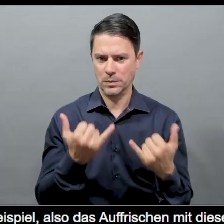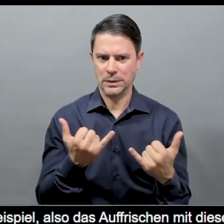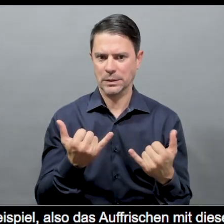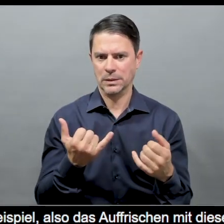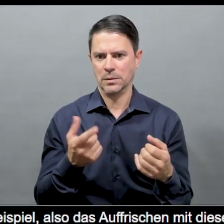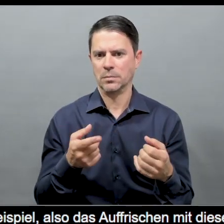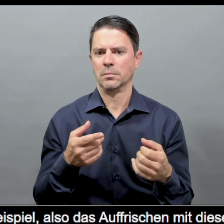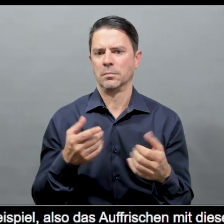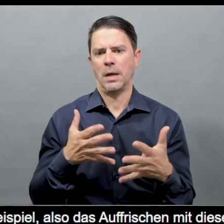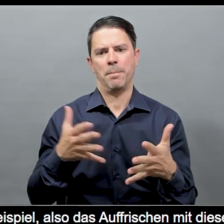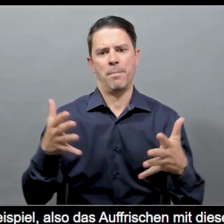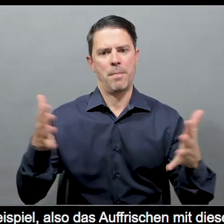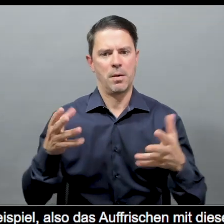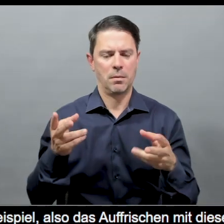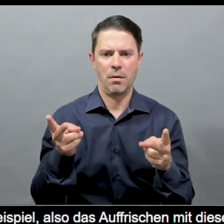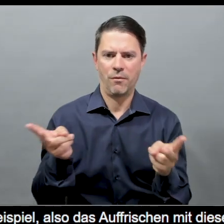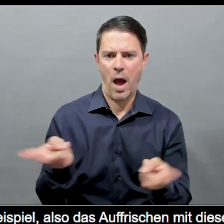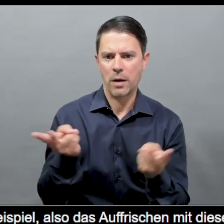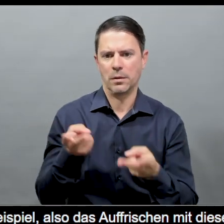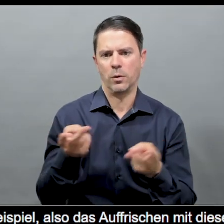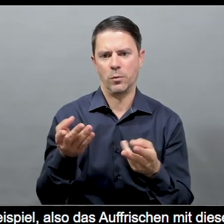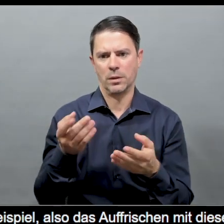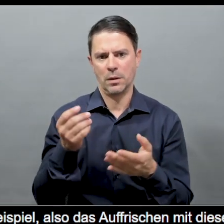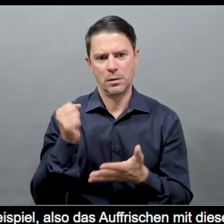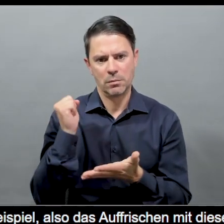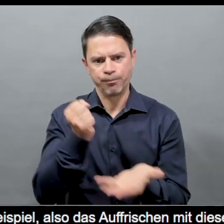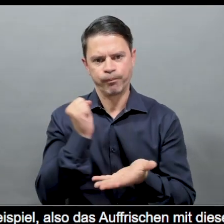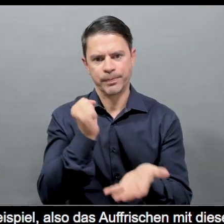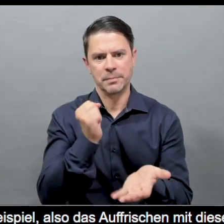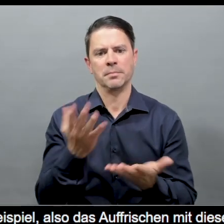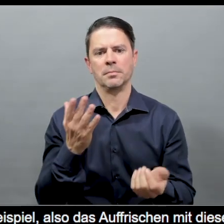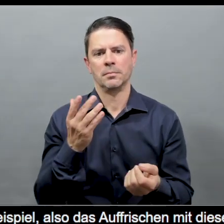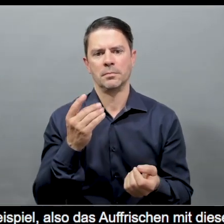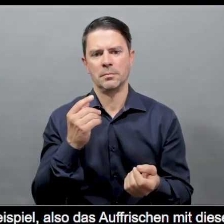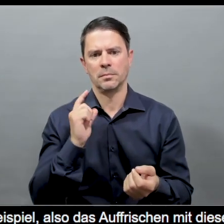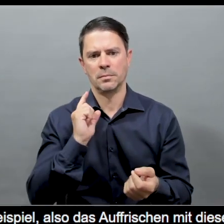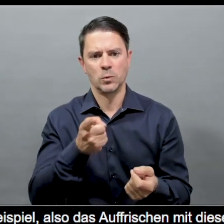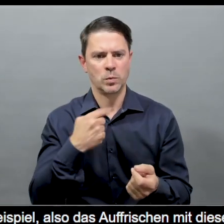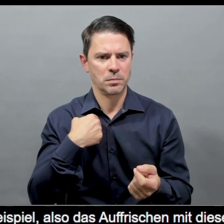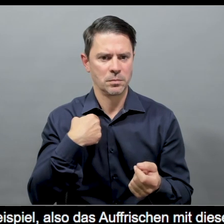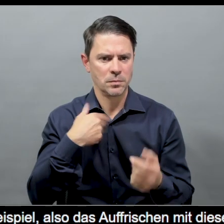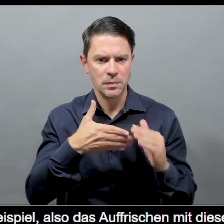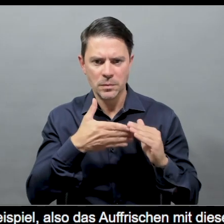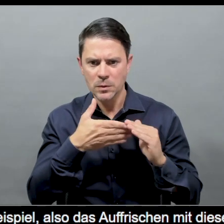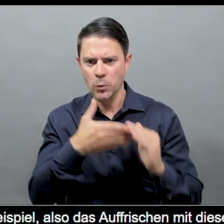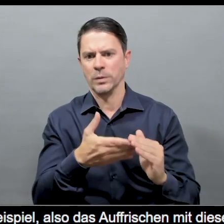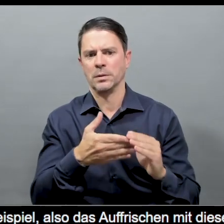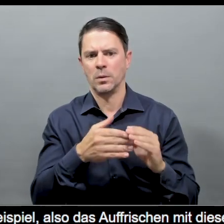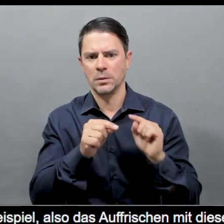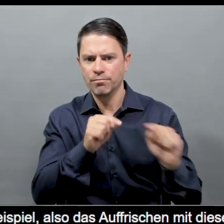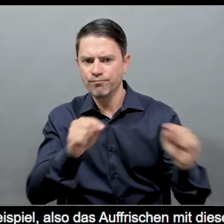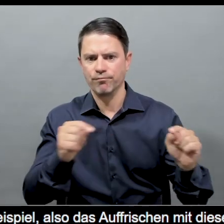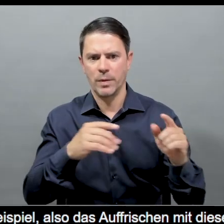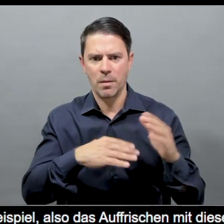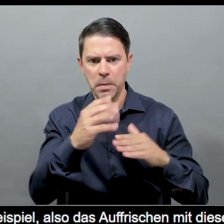Untersparten entsprechend zu unterstützen. Und heute haben wir einen weiteren großen Aufschlag für zeitgemäßes und